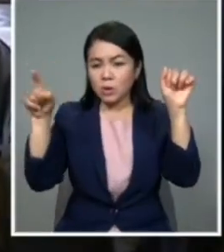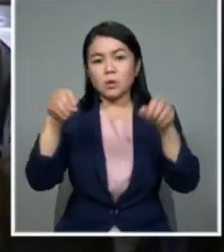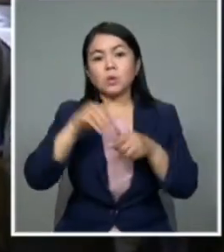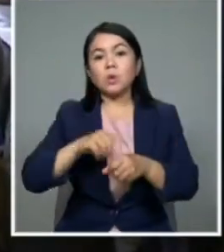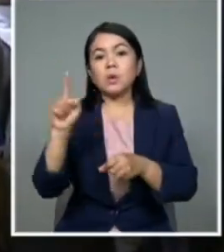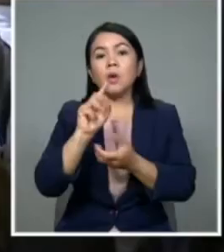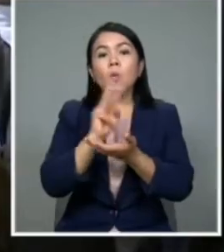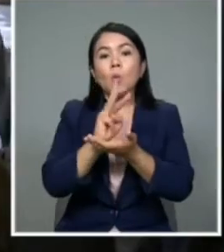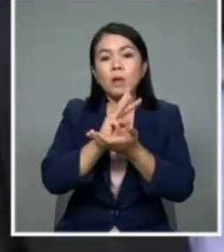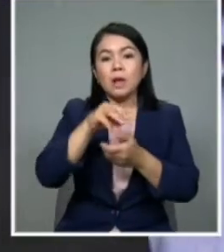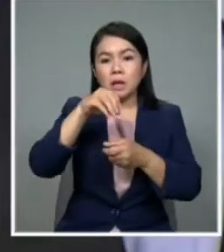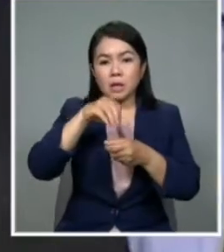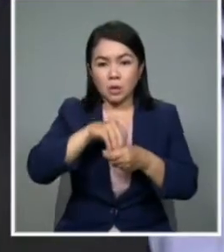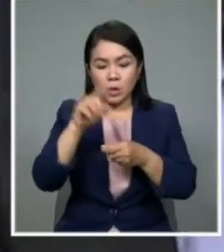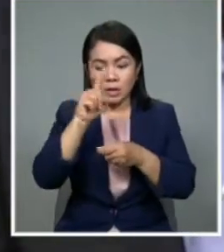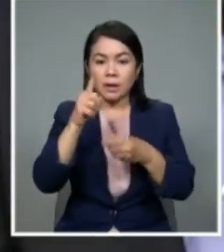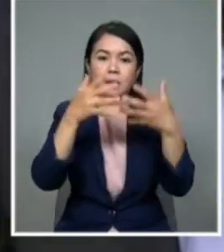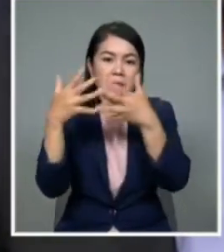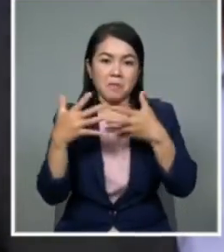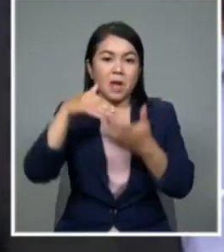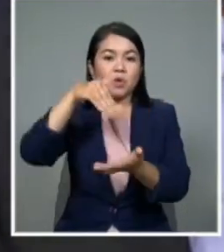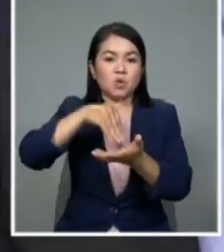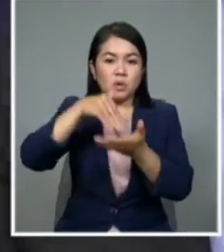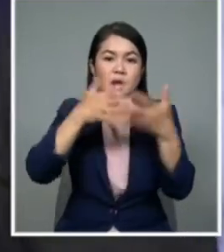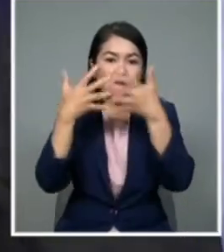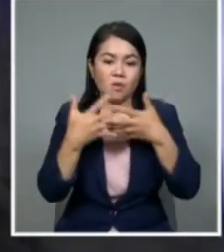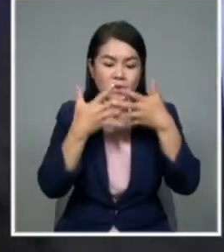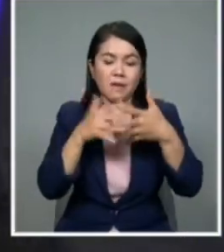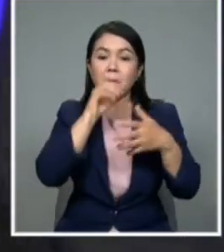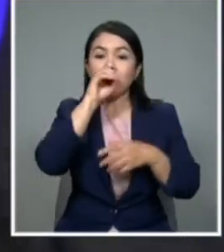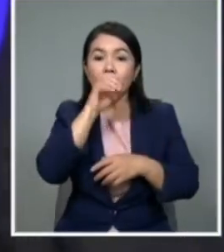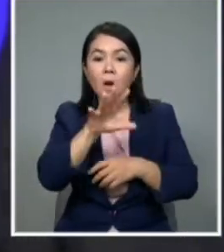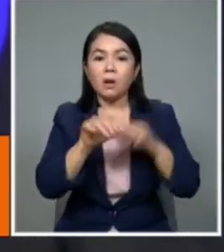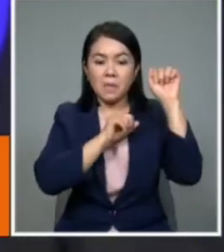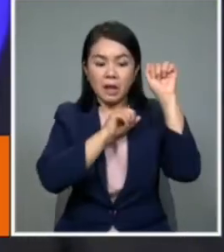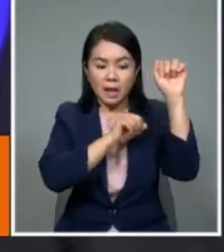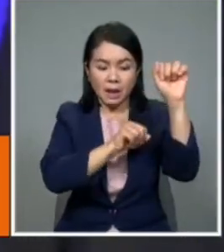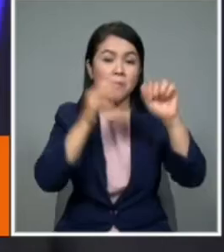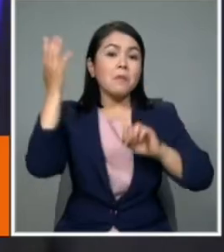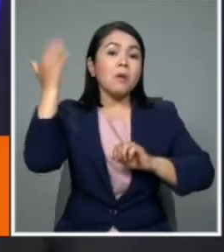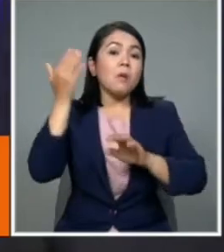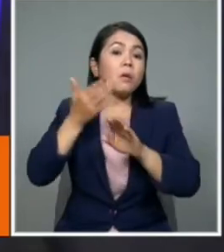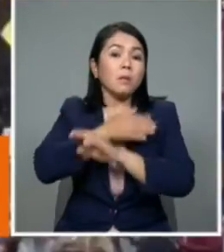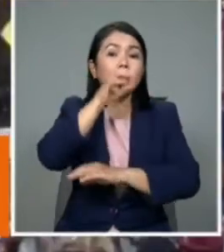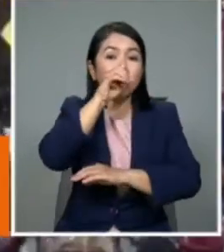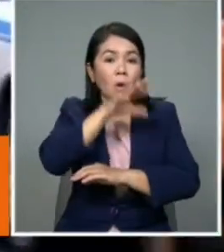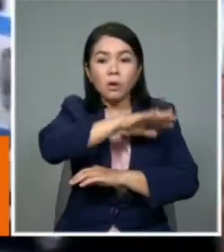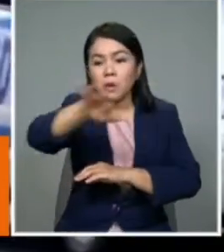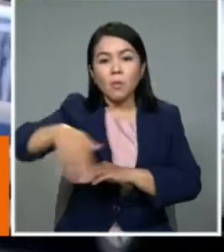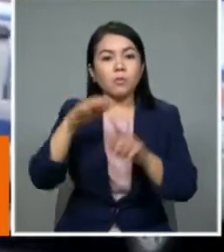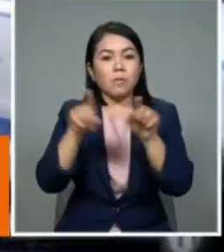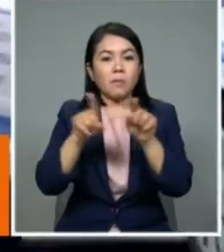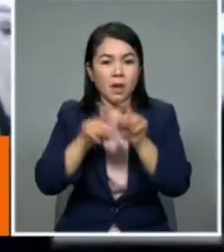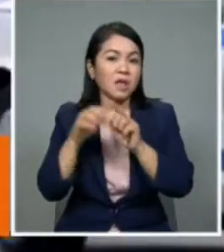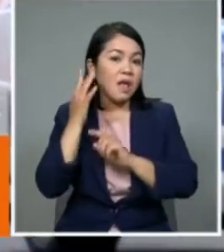งวอชิงตันดีซีเมืองหลวงของประเทศแล้วหลังจากที่ก่อนหน้านี้มีการประกาศสถานการณ์ฉุกเฉินหลายรัฐรวมถึงแคลิ